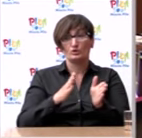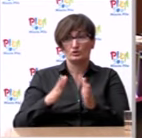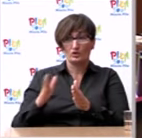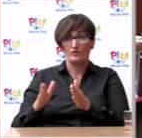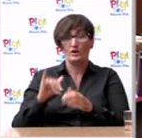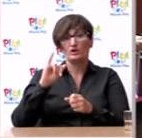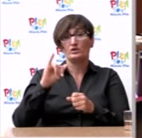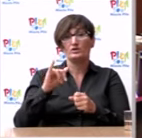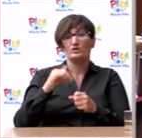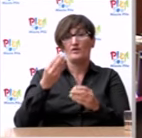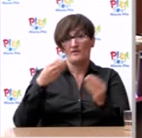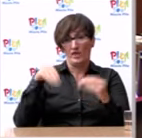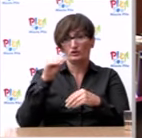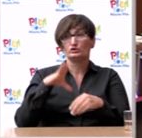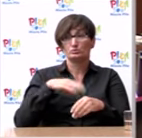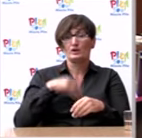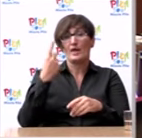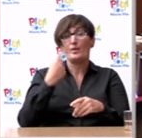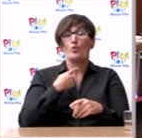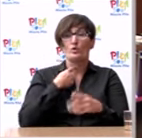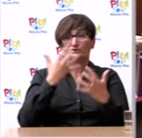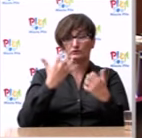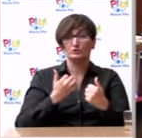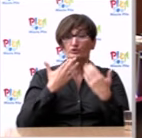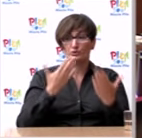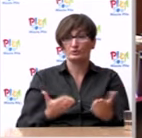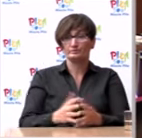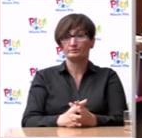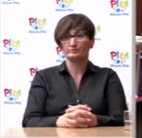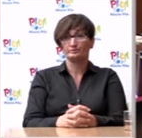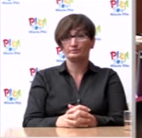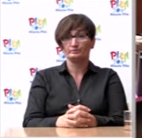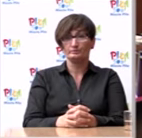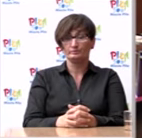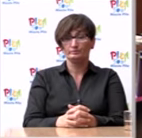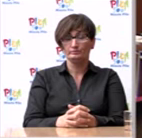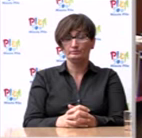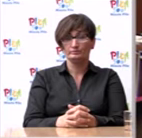głosie wstrzymującym zaaprobowała ten projekt uchwały. Dziękuję.